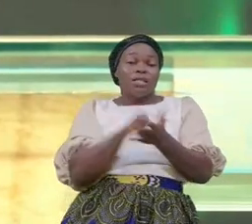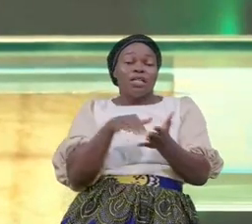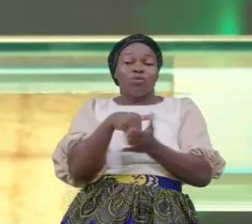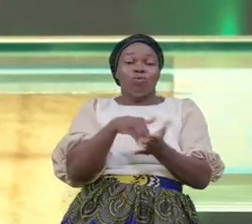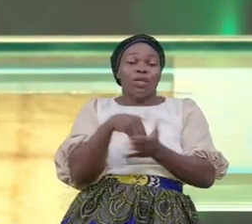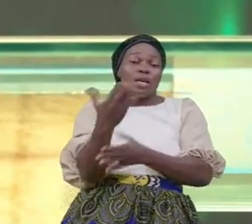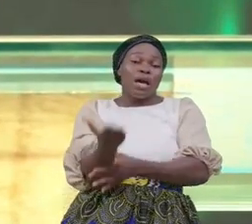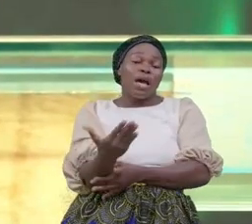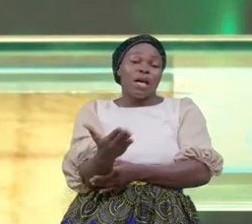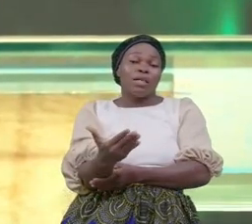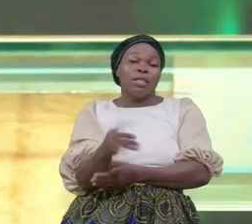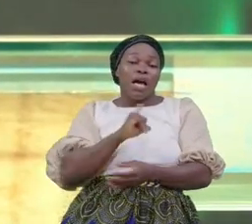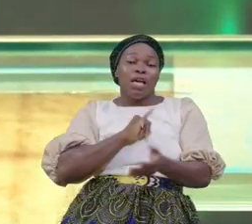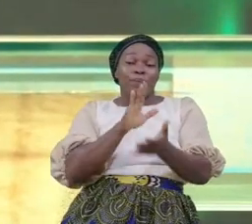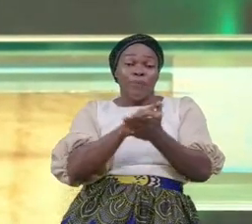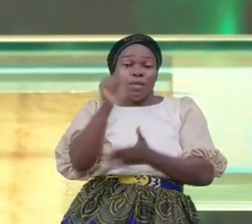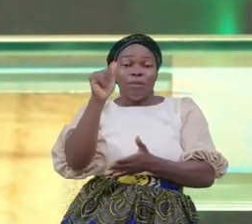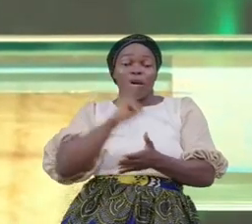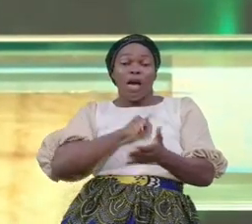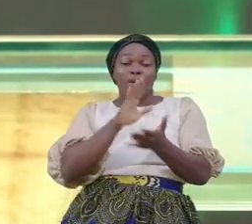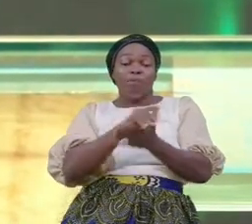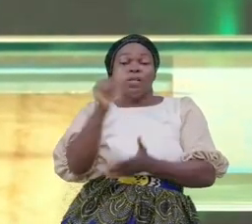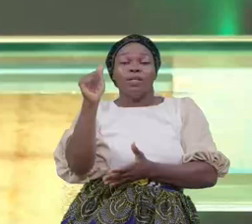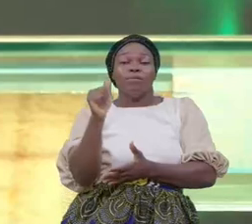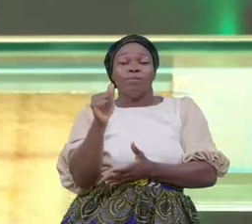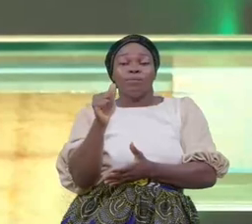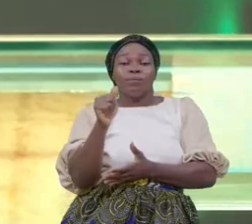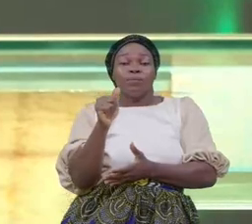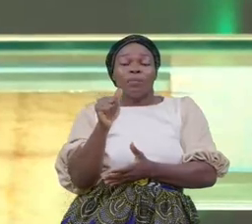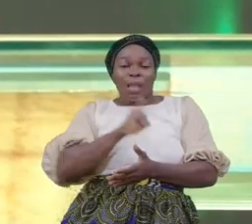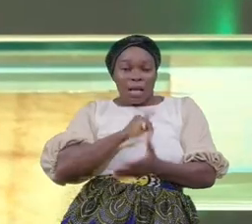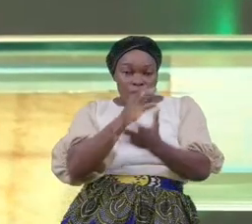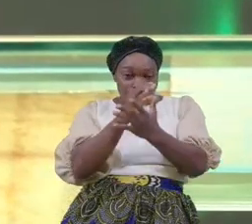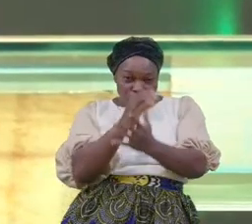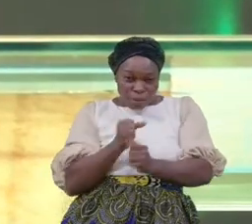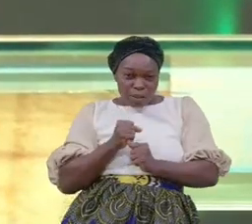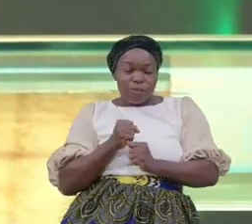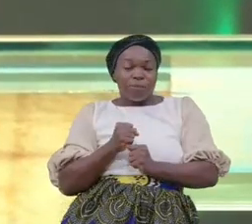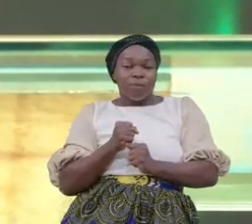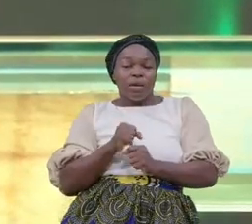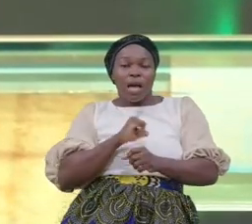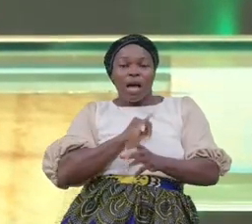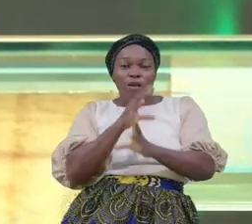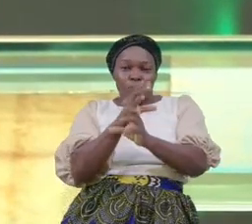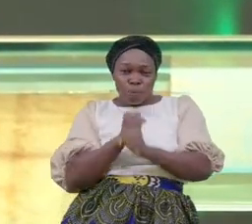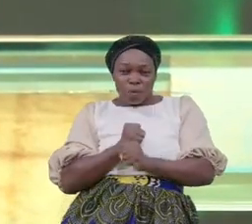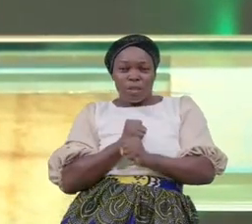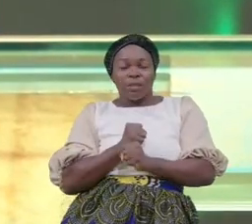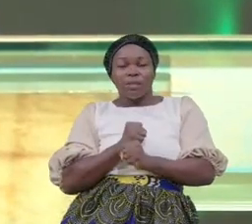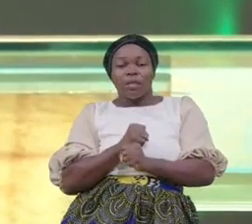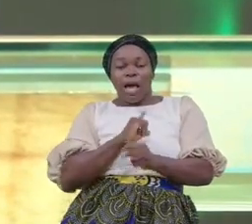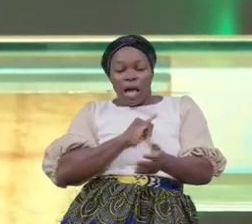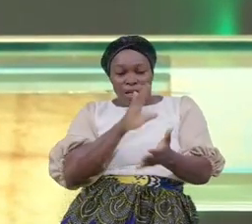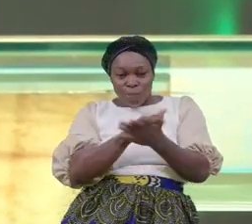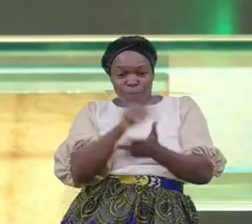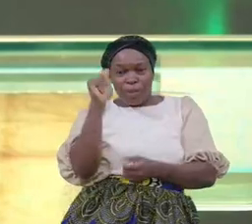j'étends la main sèche là. Je crois. Je crois. C'est pourquoi je reçois. Je possède. Je